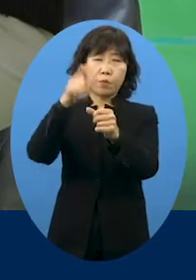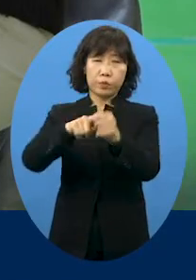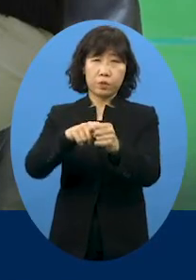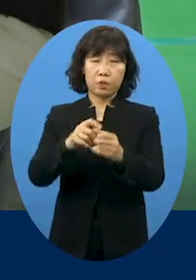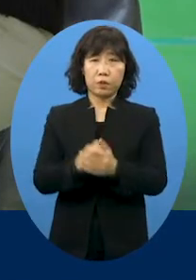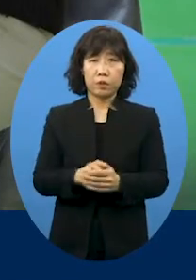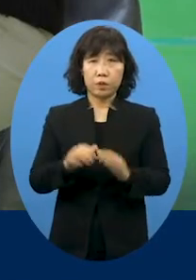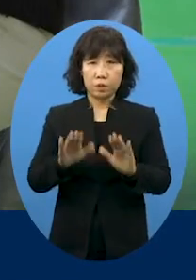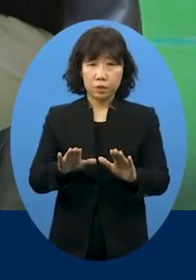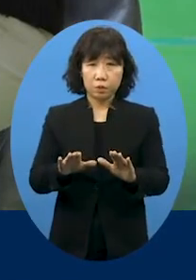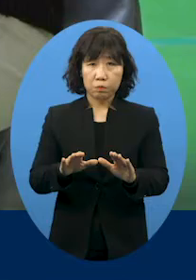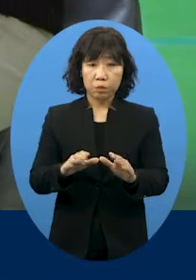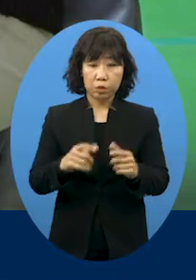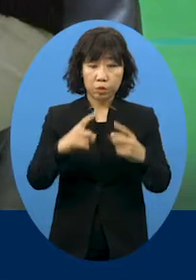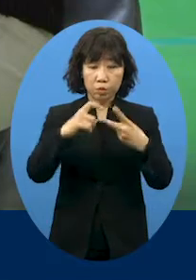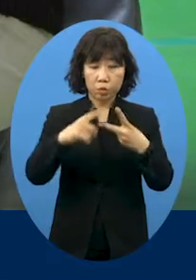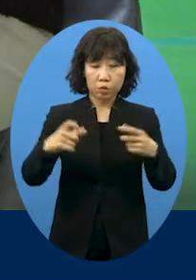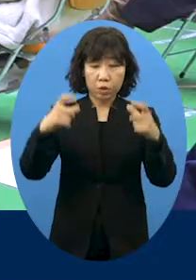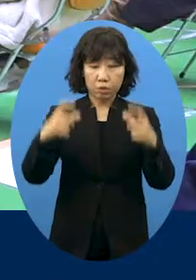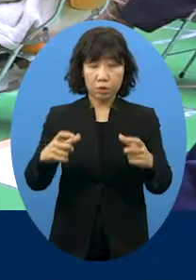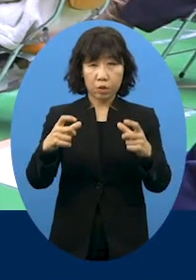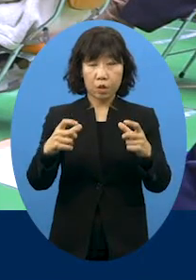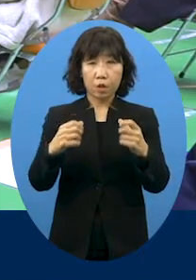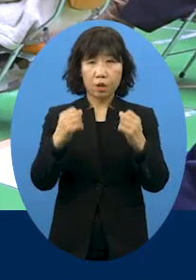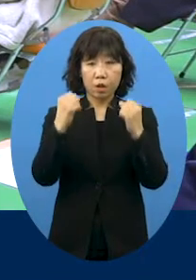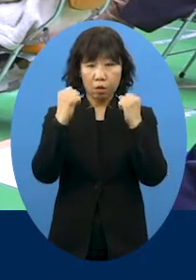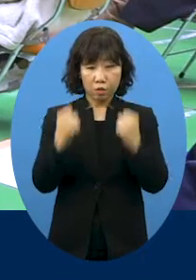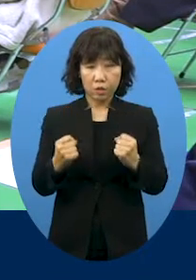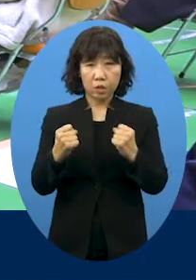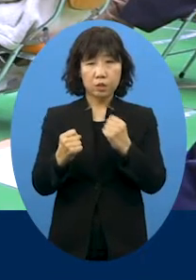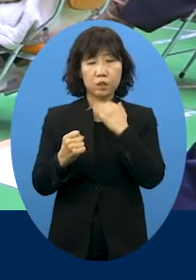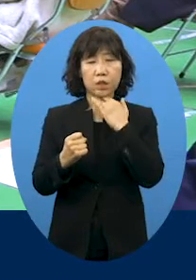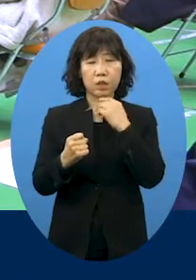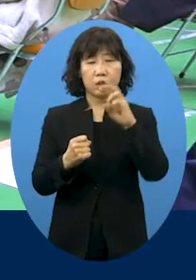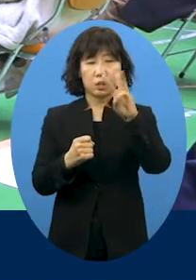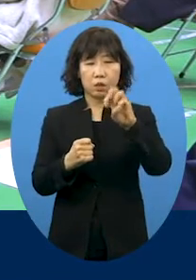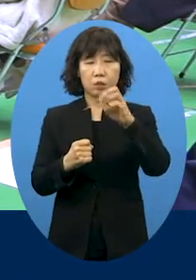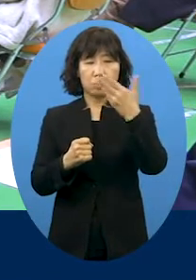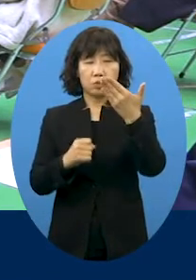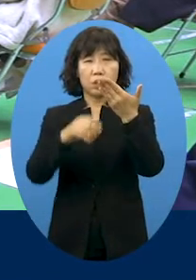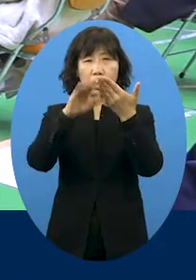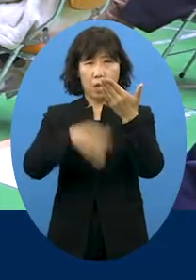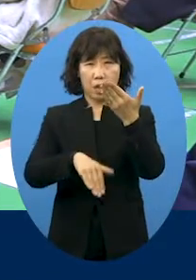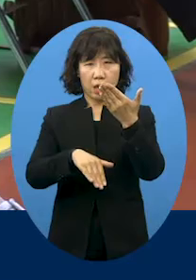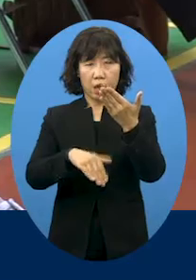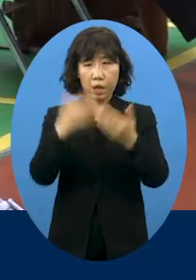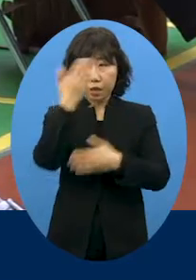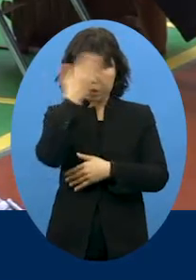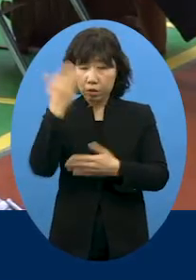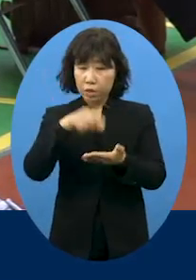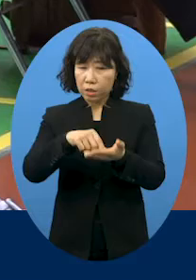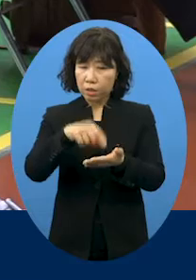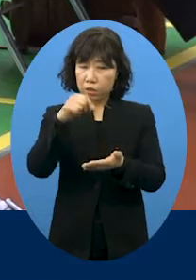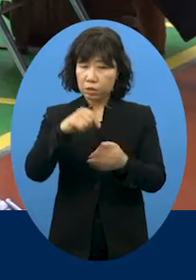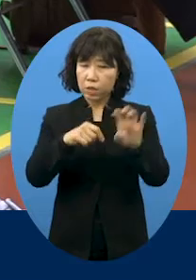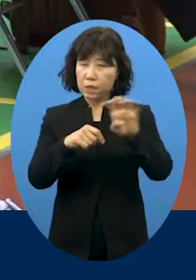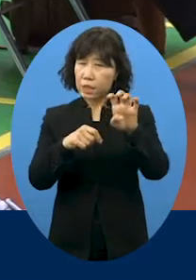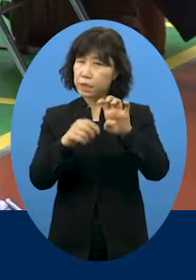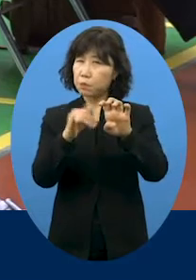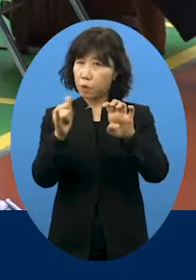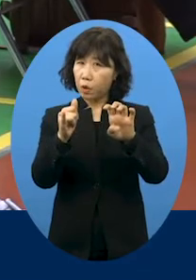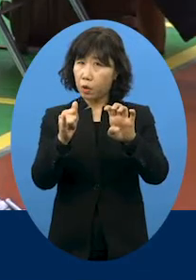입니다 교육대상 은 동대문구에 거주하는 만 39세 이하의 취업을 준비중인 청년 40명이 며